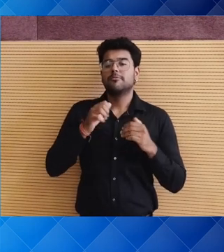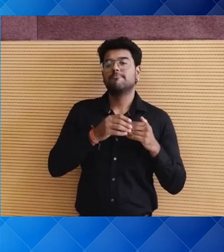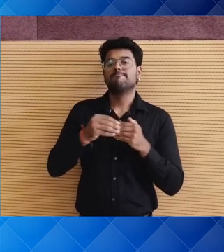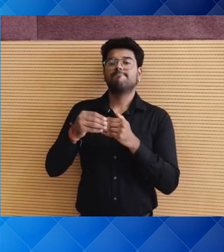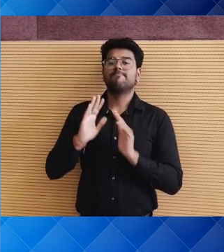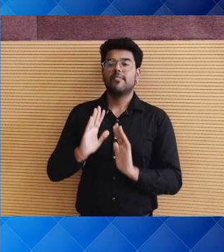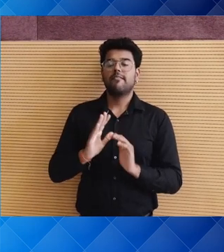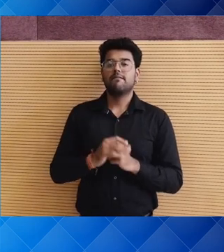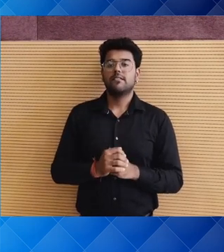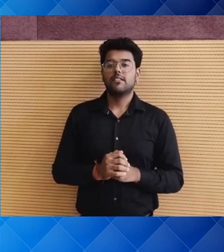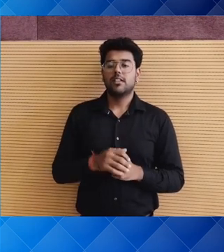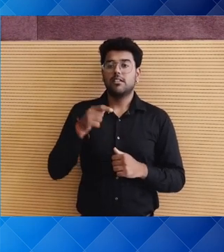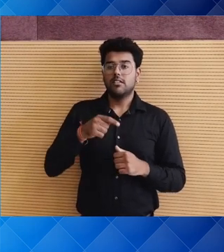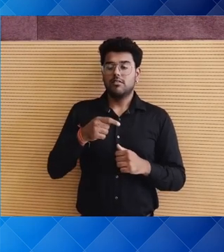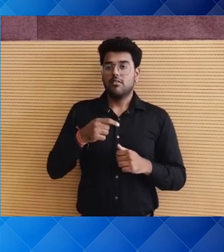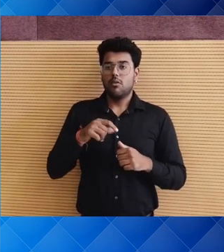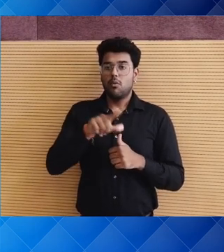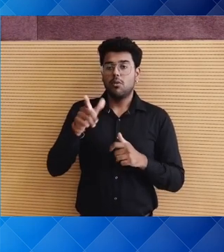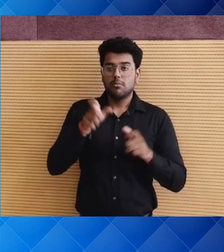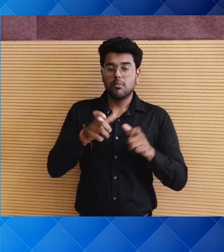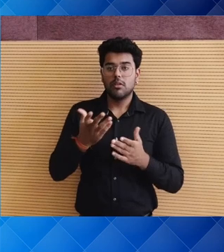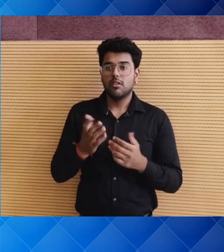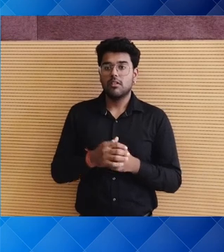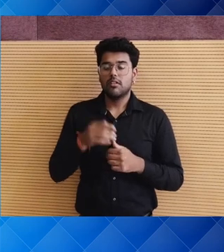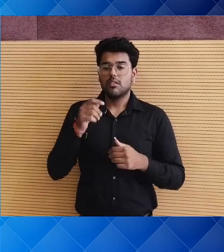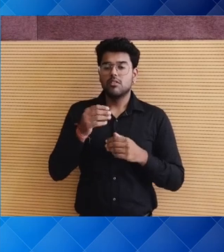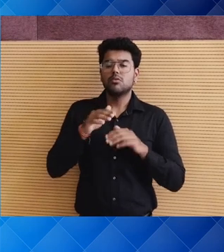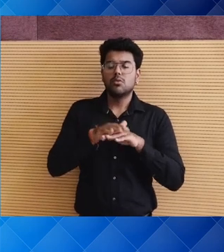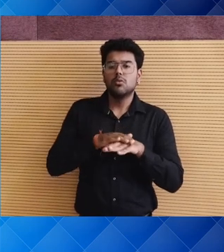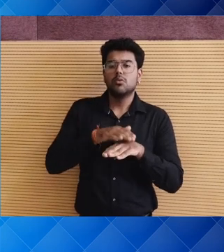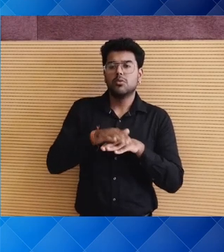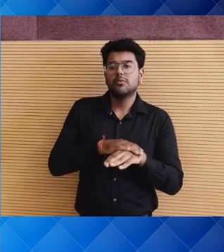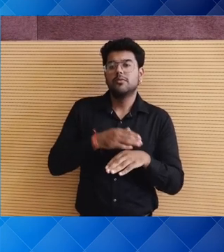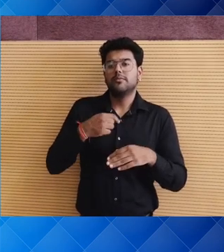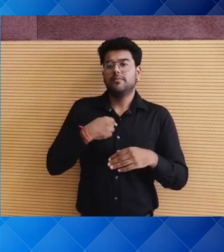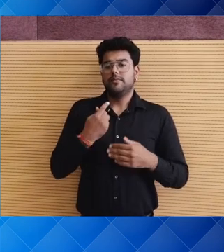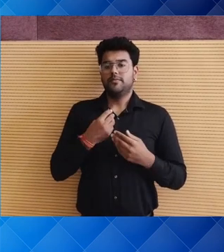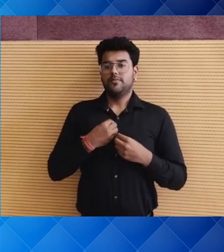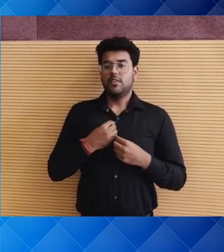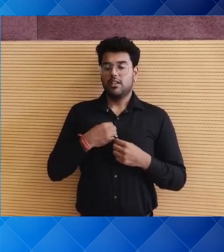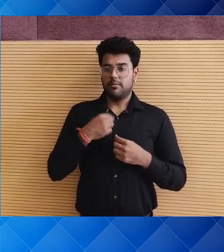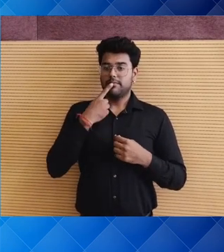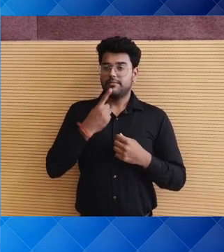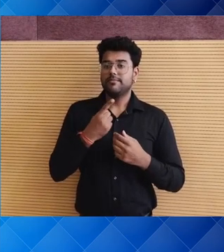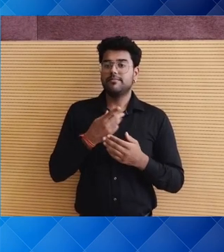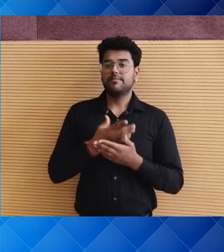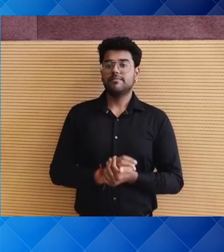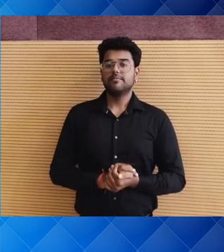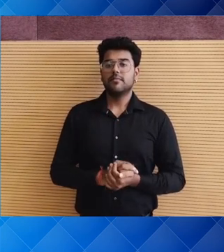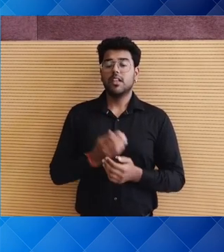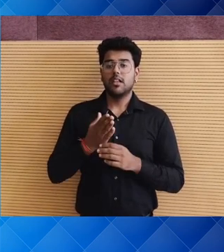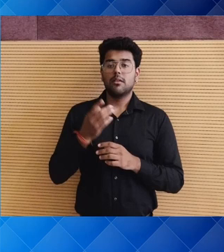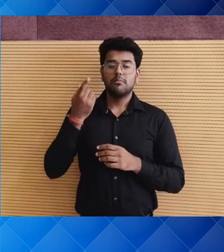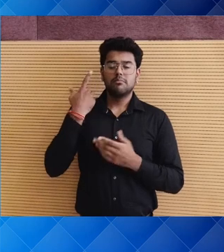है, ऐसे सारे फीलिंग के अंदर धीरे धीरे मैं आज बड़े आत्मसंतोष के साथ कहता हूं,